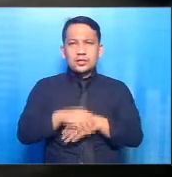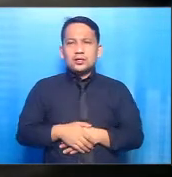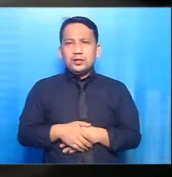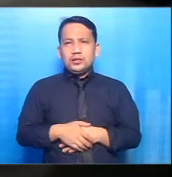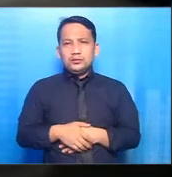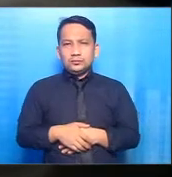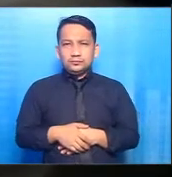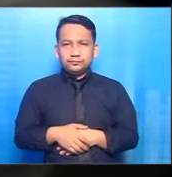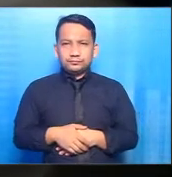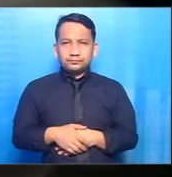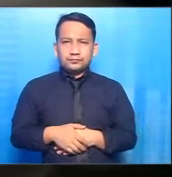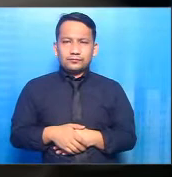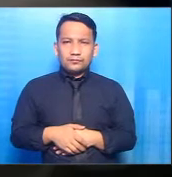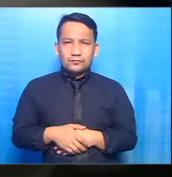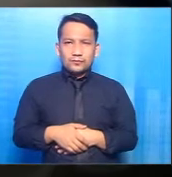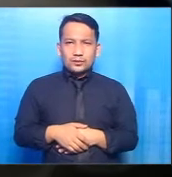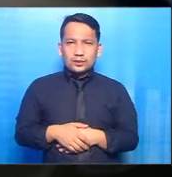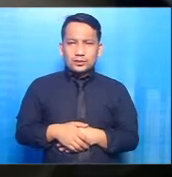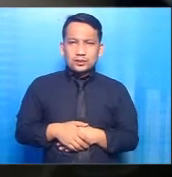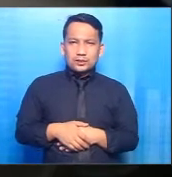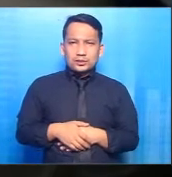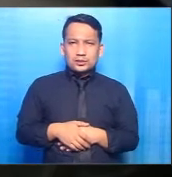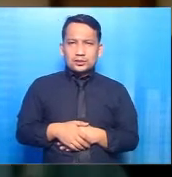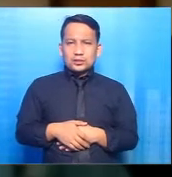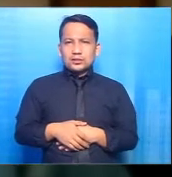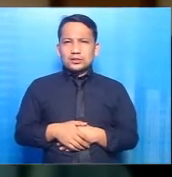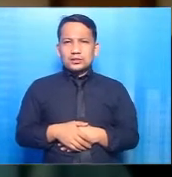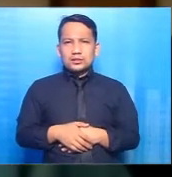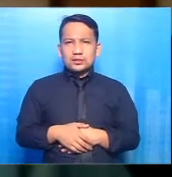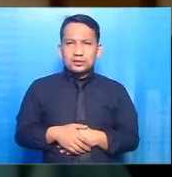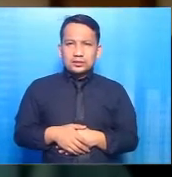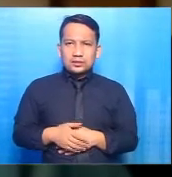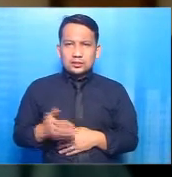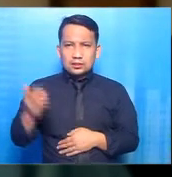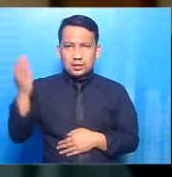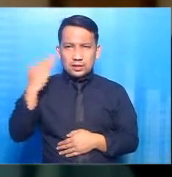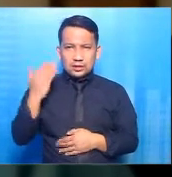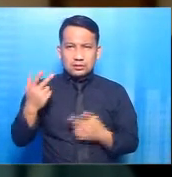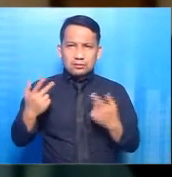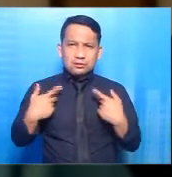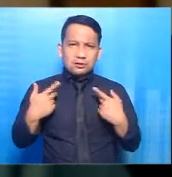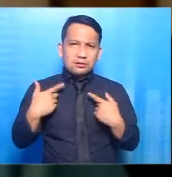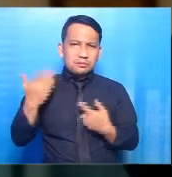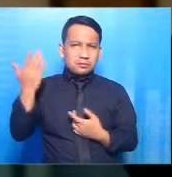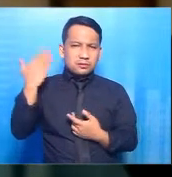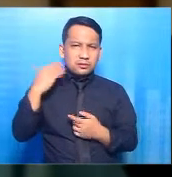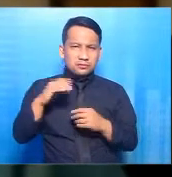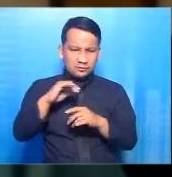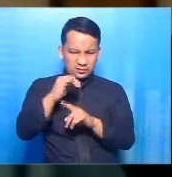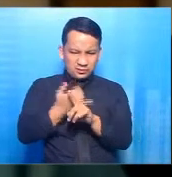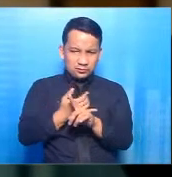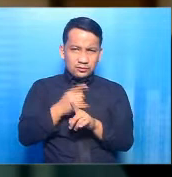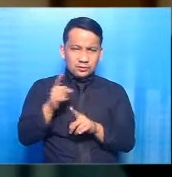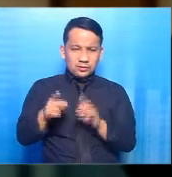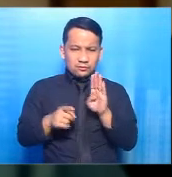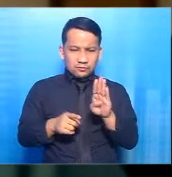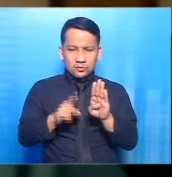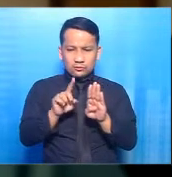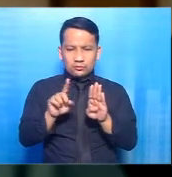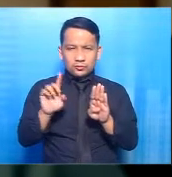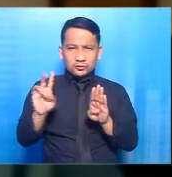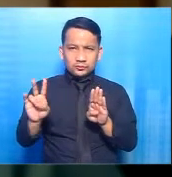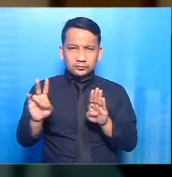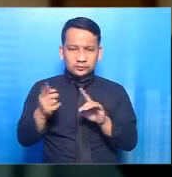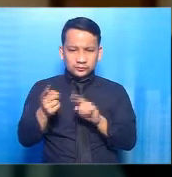well given the metrics that we have. And nung nagkaroon tayo ng, in January, ng B117 from